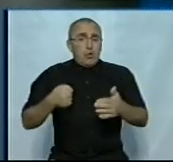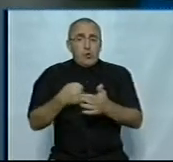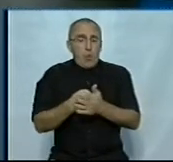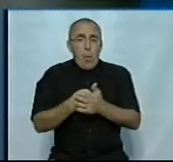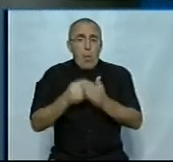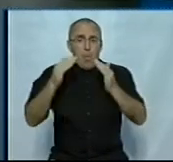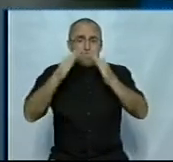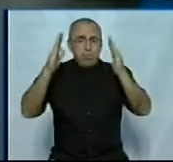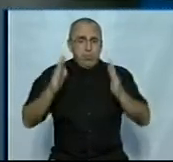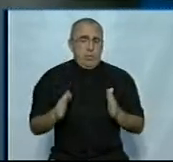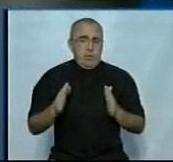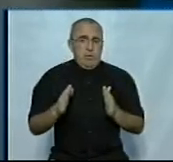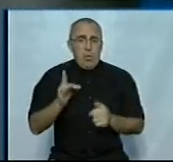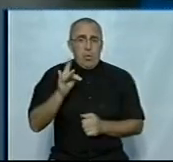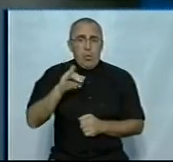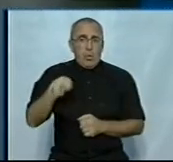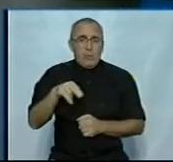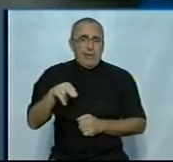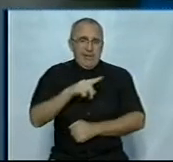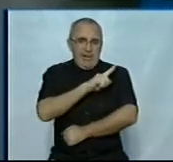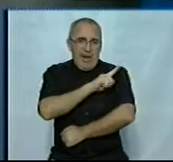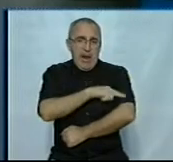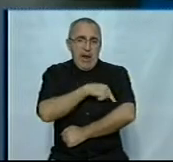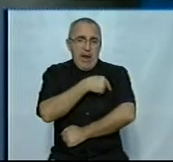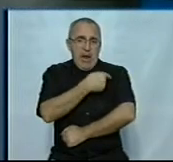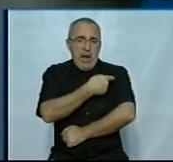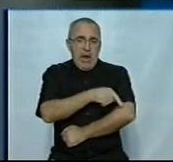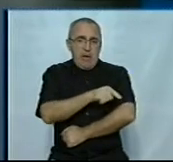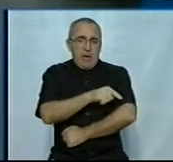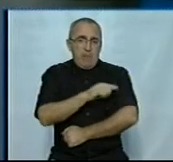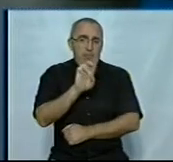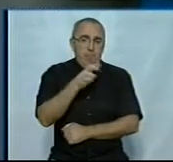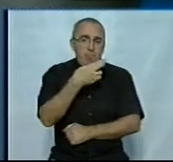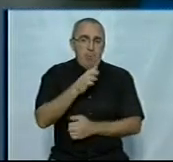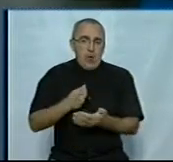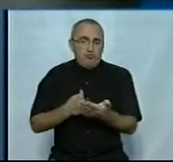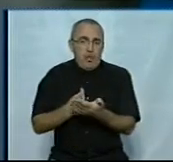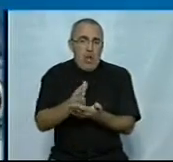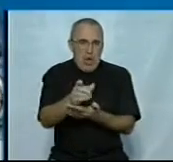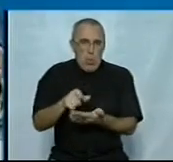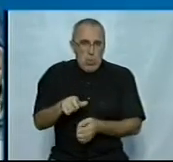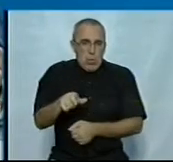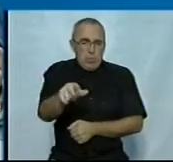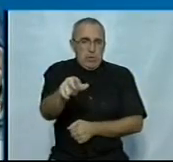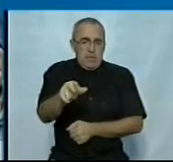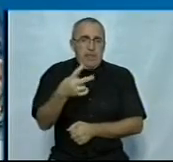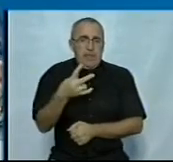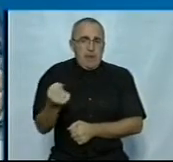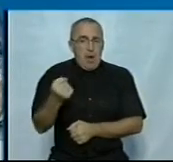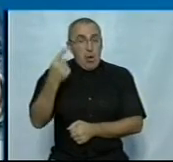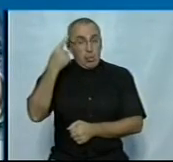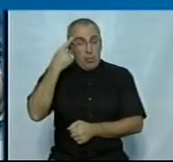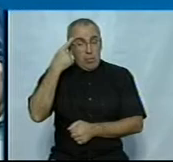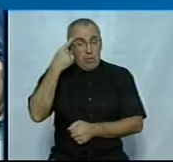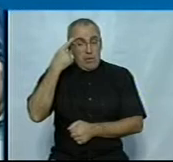до будівлі до Рудівської лікарні із Бобринецького шляху. І на